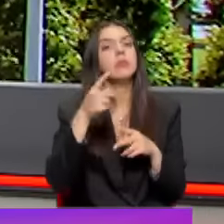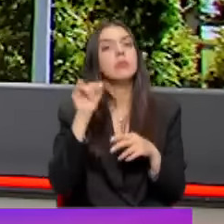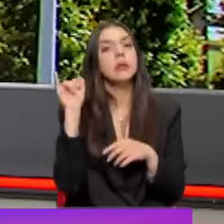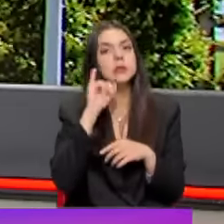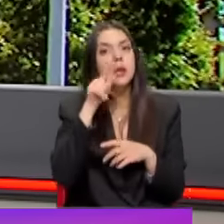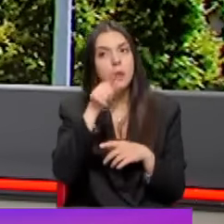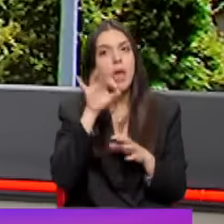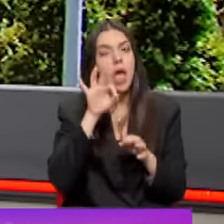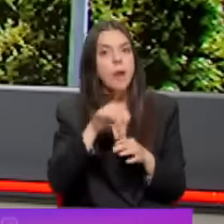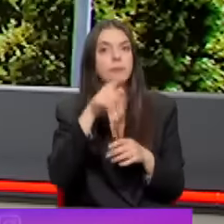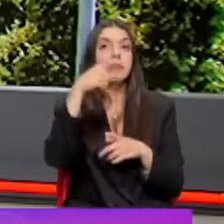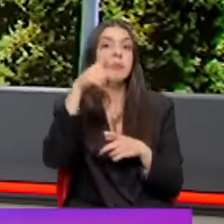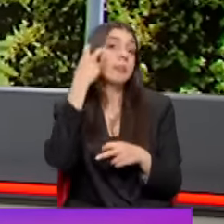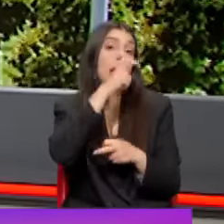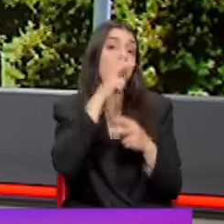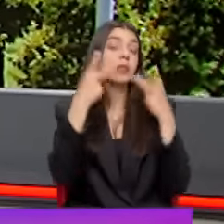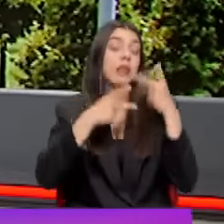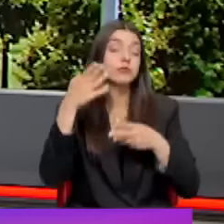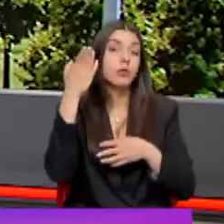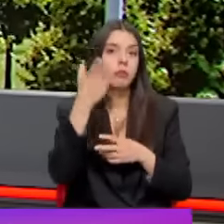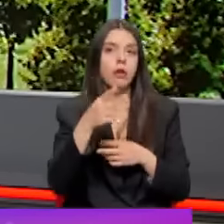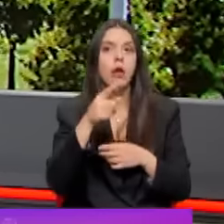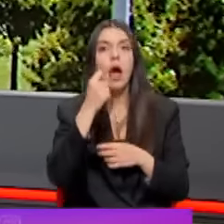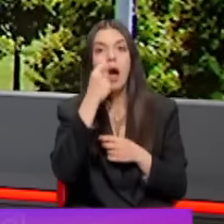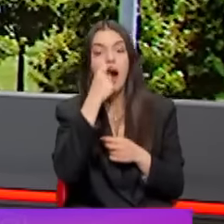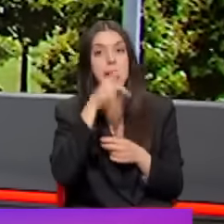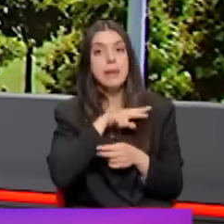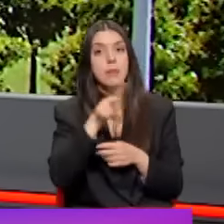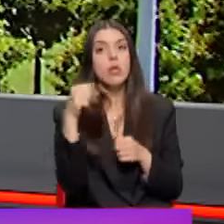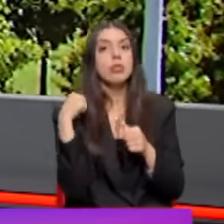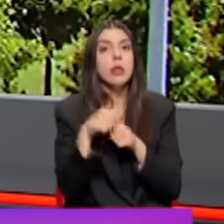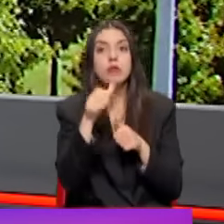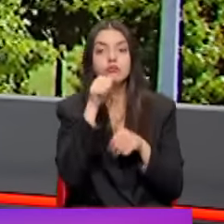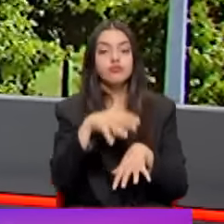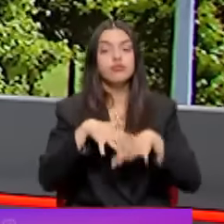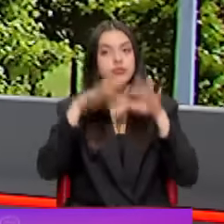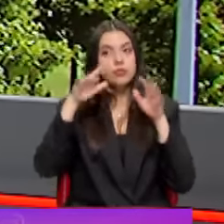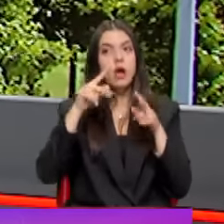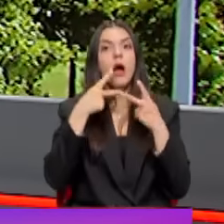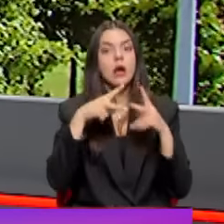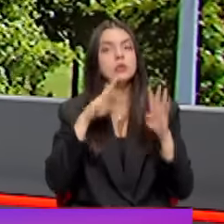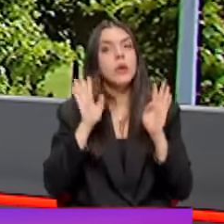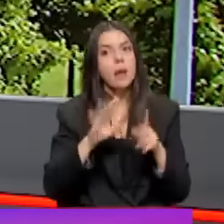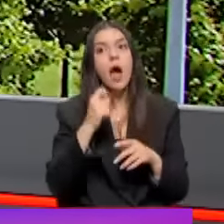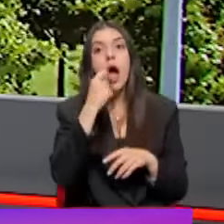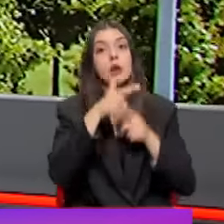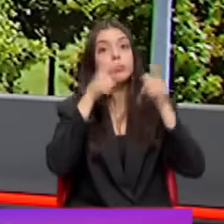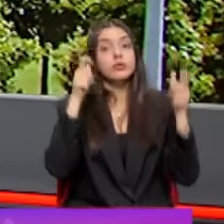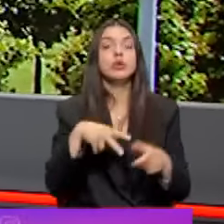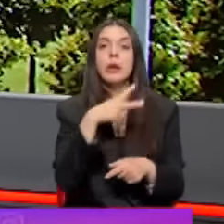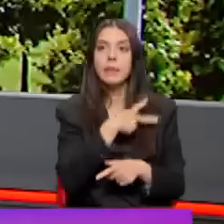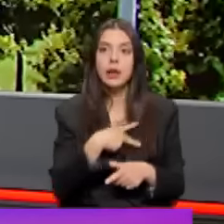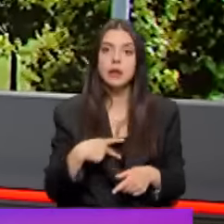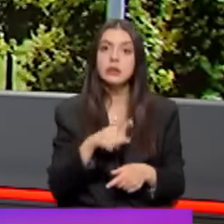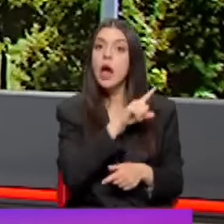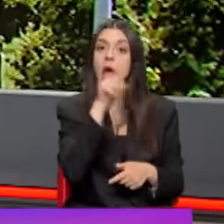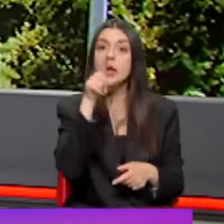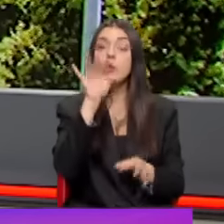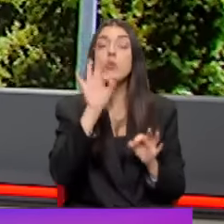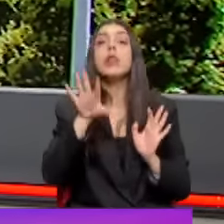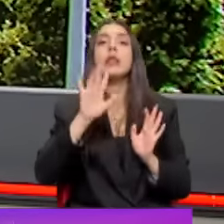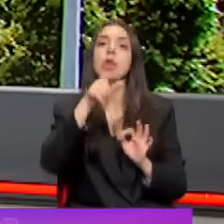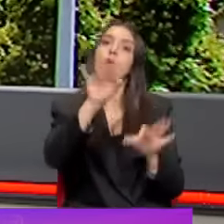ana akım Eee Ankara metrosunu yine su bastı şeklinde aktarılmıştı Ankara Büyükşehir Belediyesi hayır öyle